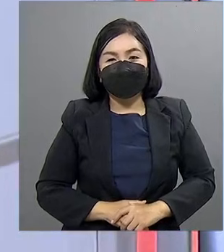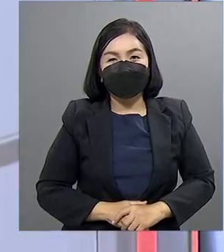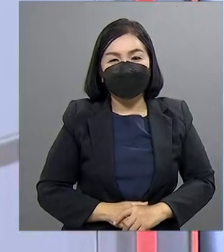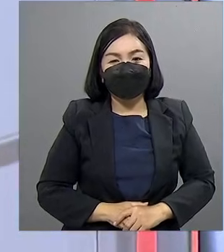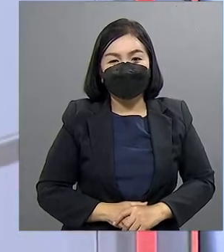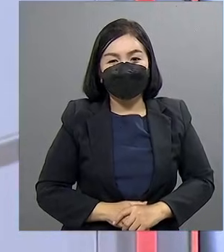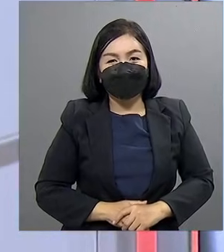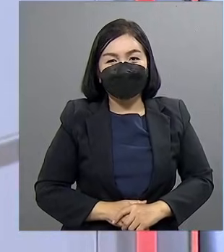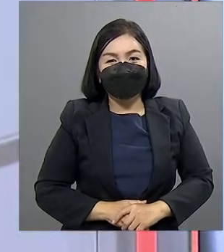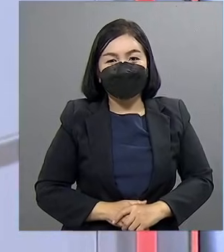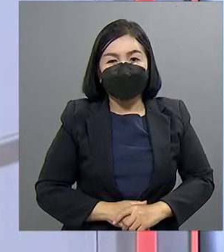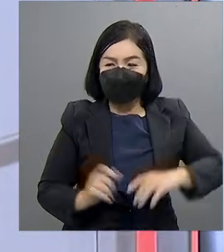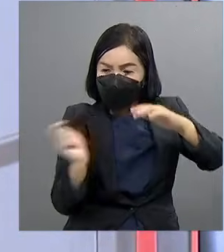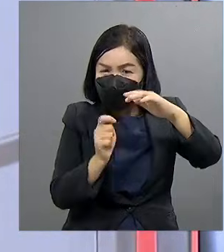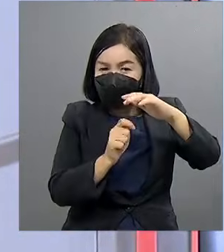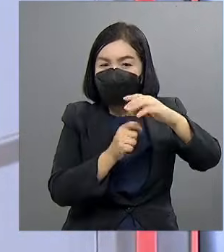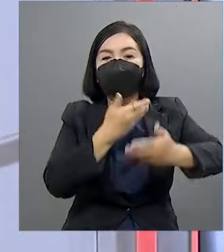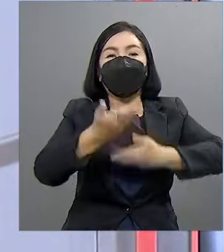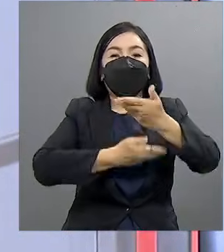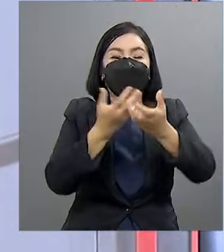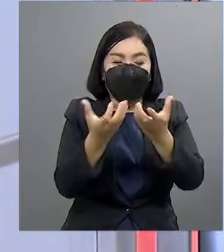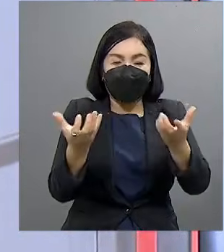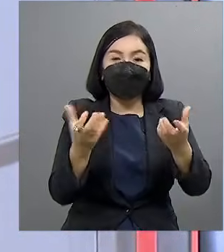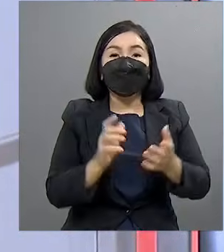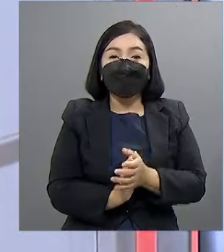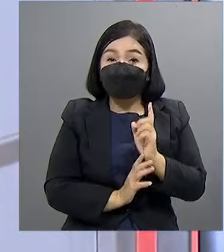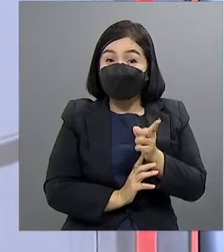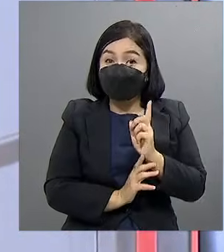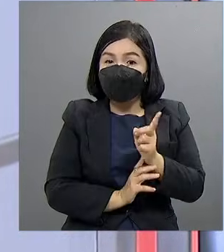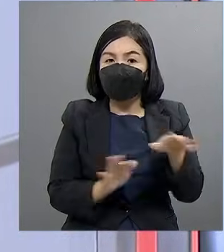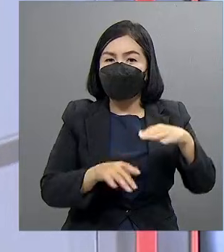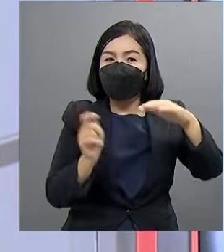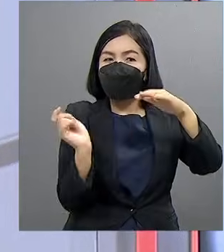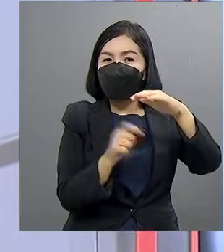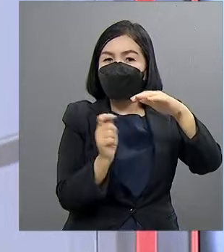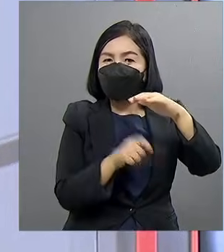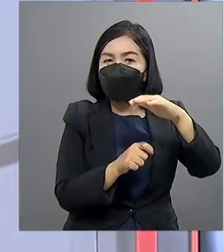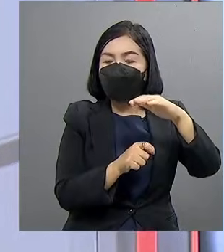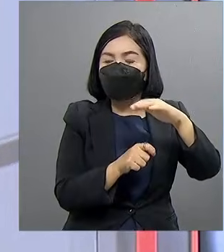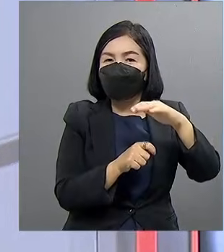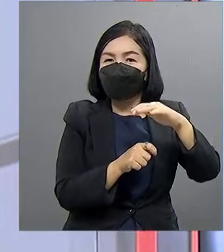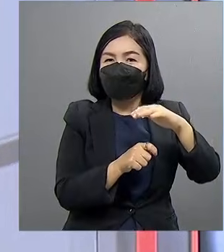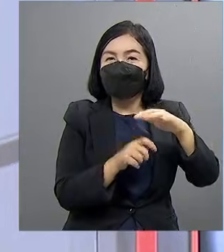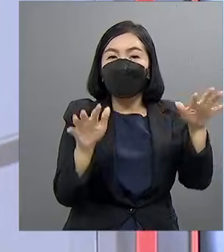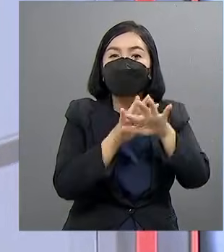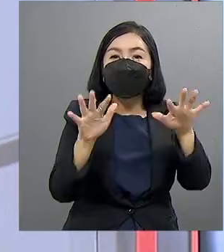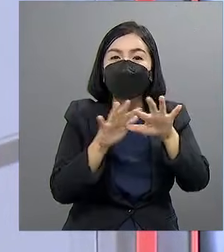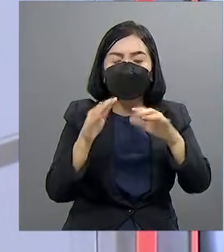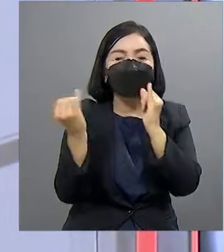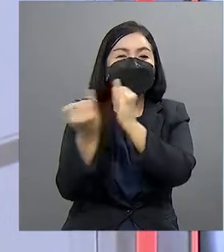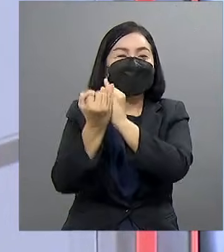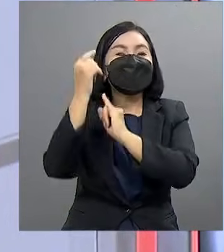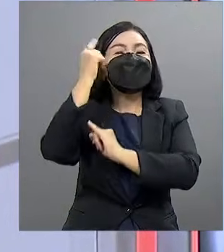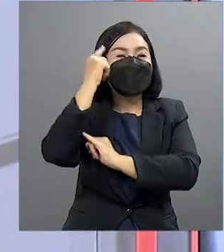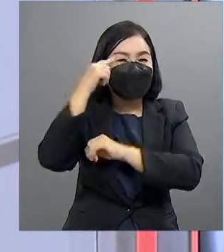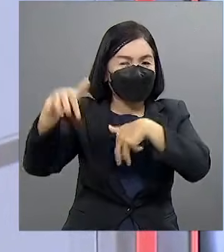มันต้องอย่างนี้คือปกติเนี่ยเคาะเราจะสังเกตถ้าคุณผู้ชมเป็นเขาเรียกว่าเป็นแฟนพันธุ์แท้ในช่วงต